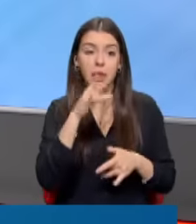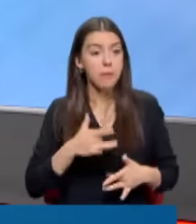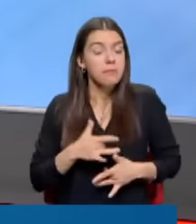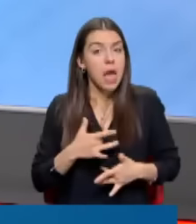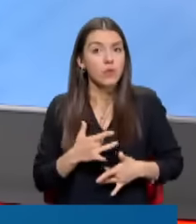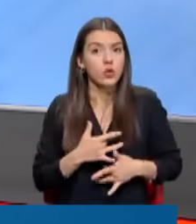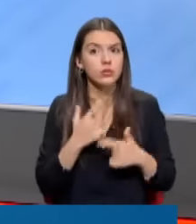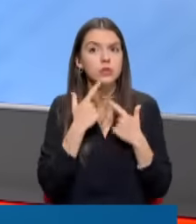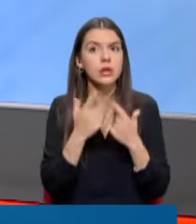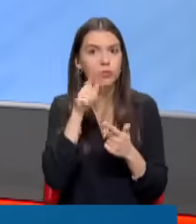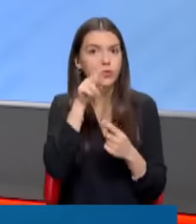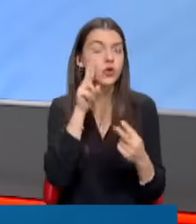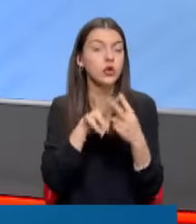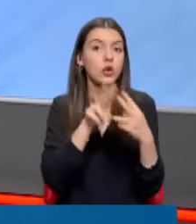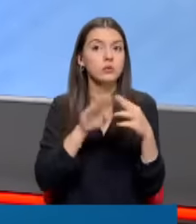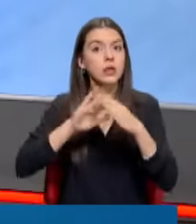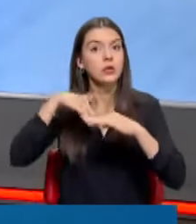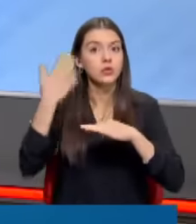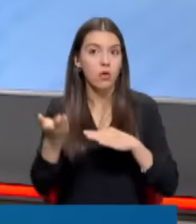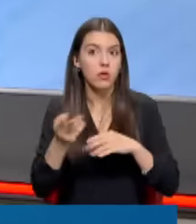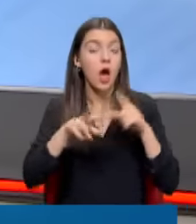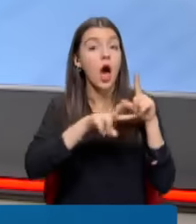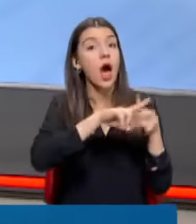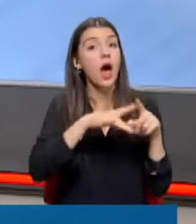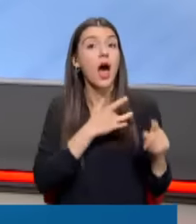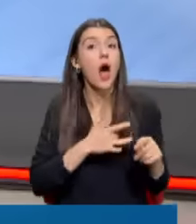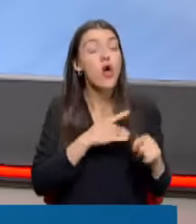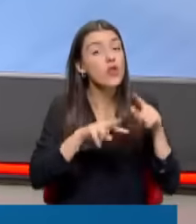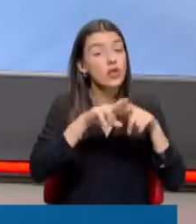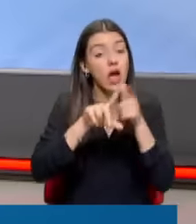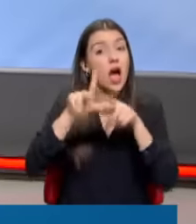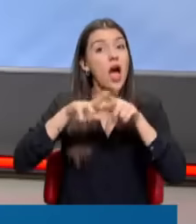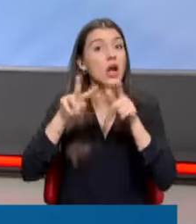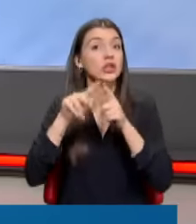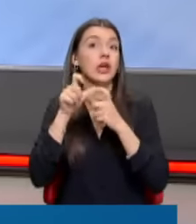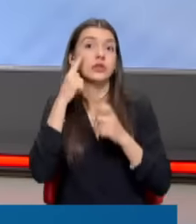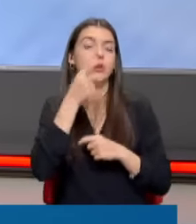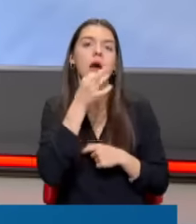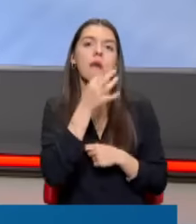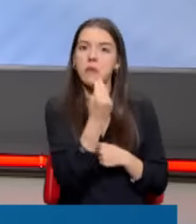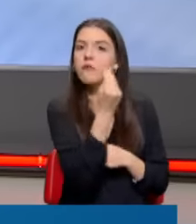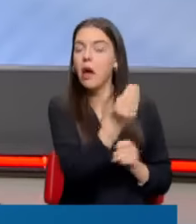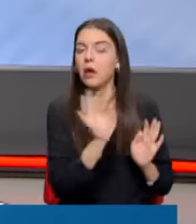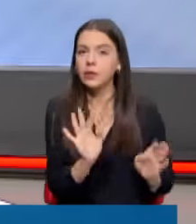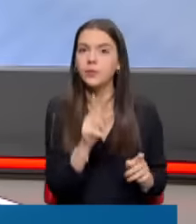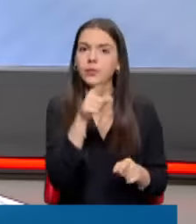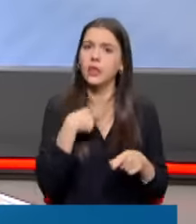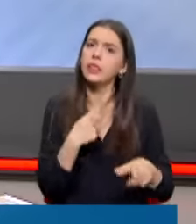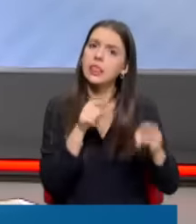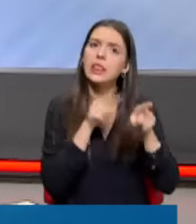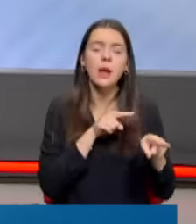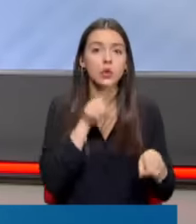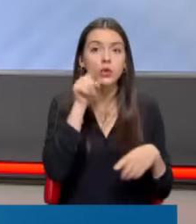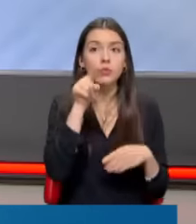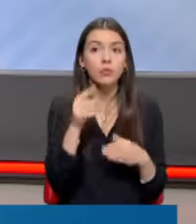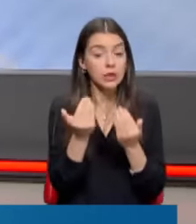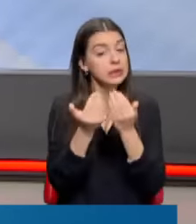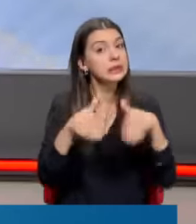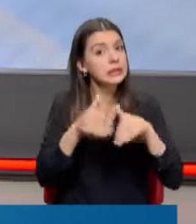bildirdi. Bu görüşmeden sonra Anadolu Ajansı'na verdiği röportajda. Takip ediyoruz dedi. Bu